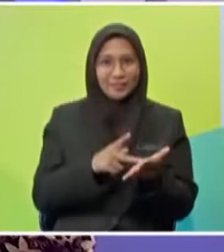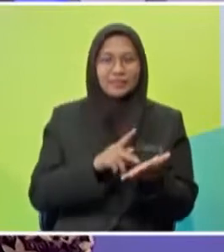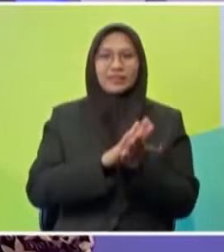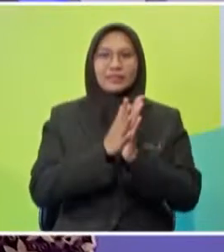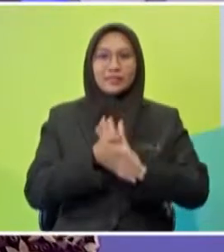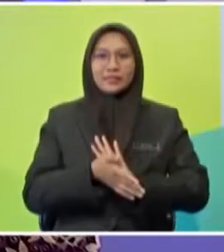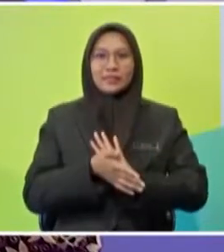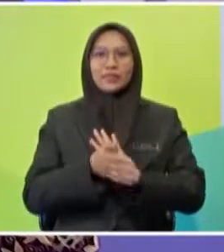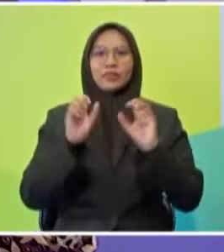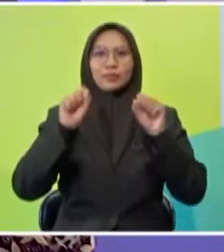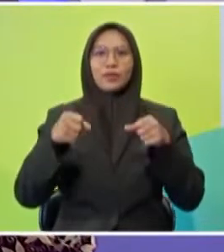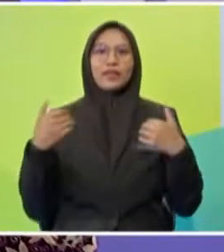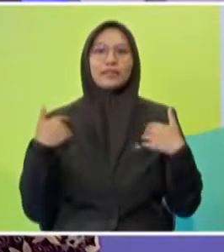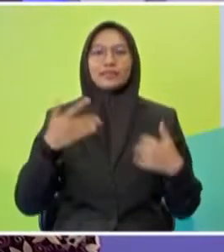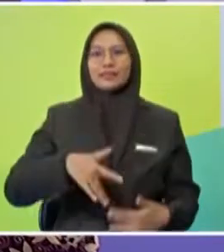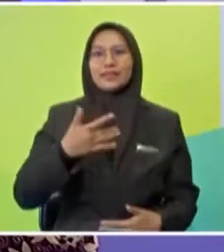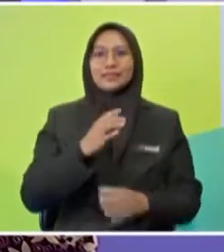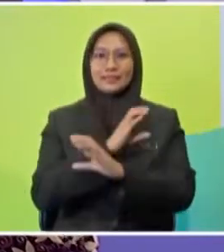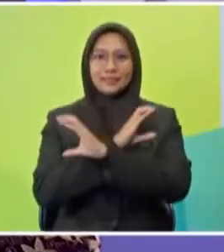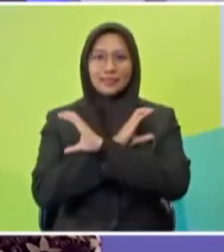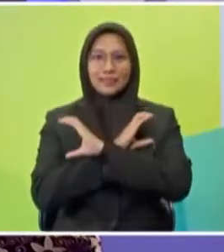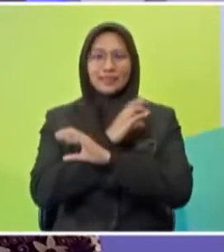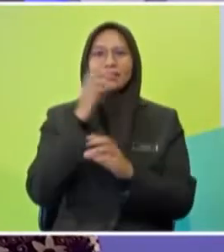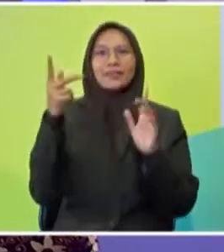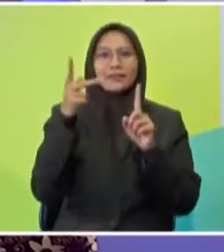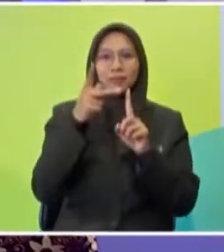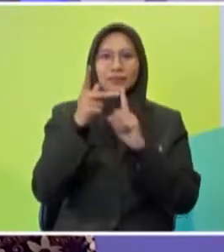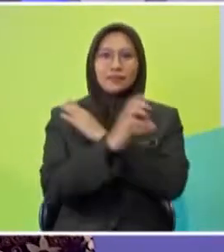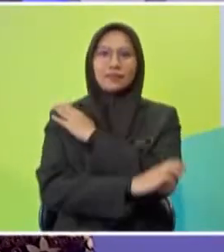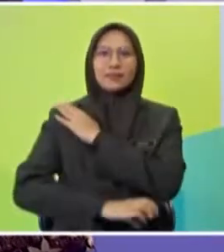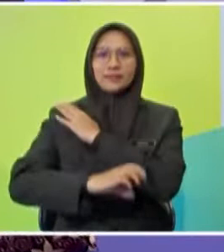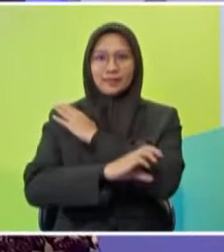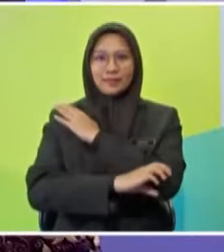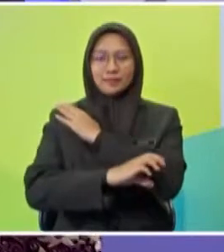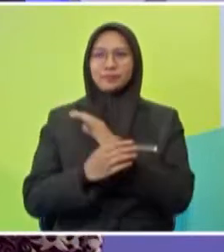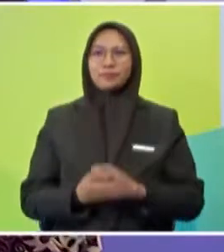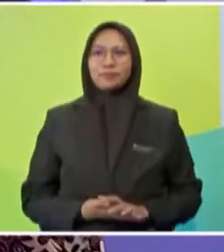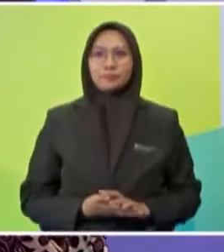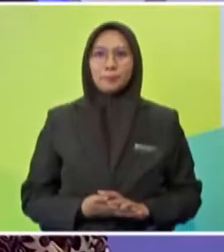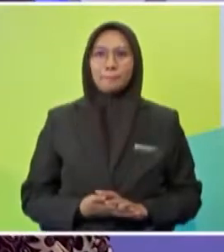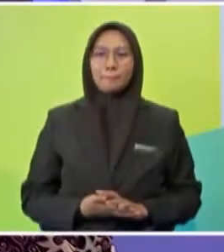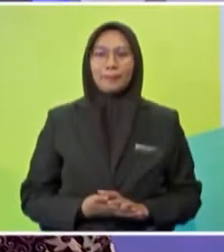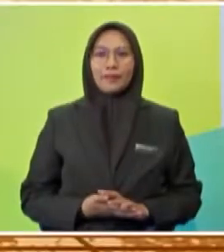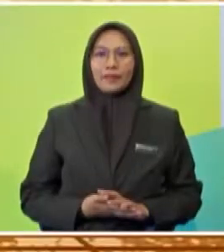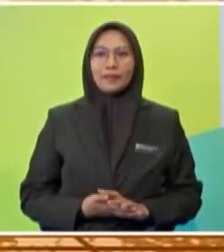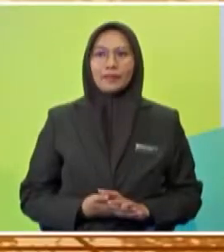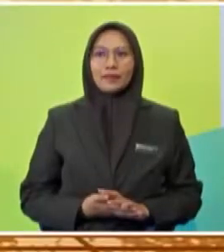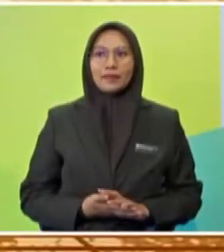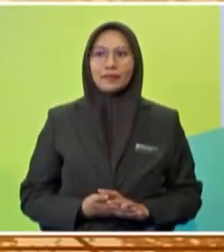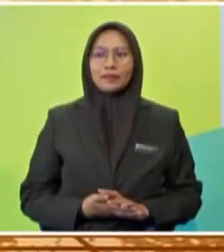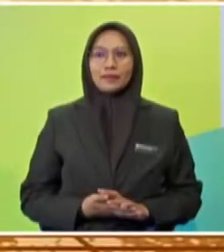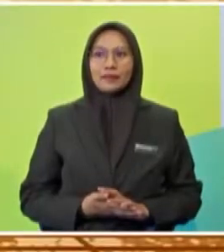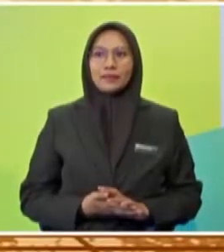warisan dan sejarah negara kita. Jadi cikgu akan terangkan sedikitlah dari segi standard kandungan kita, iaitu 2.1 membaca